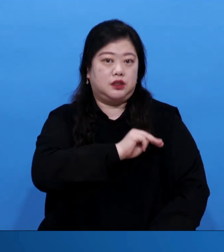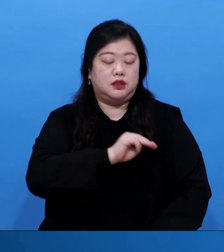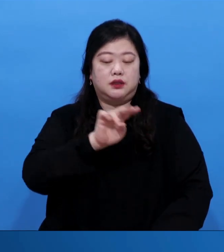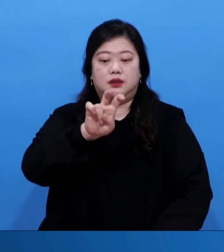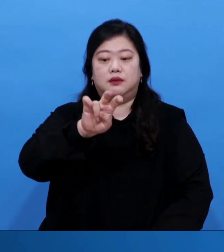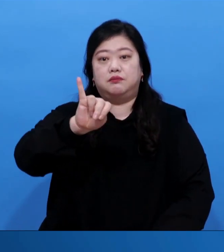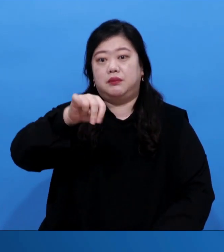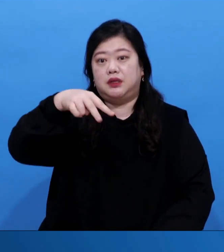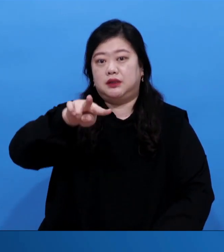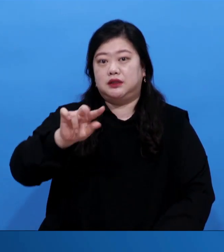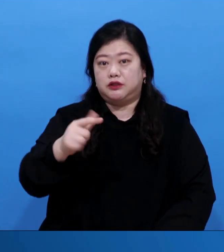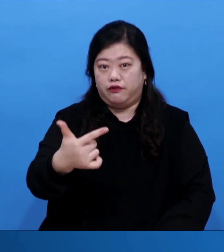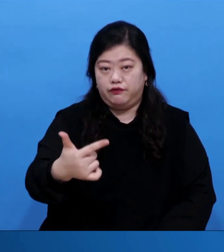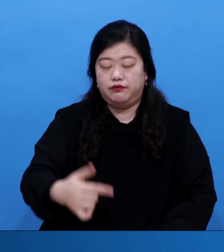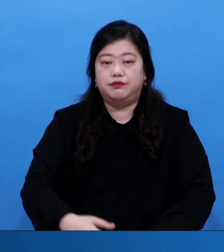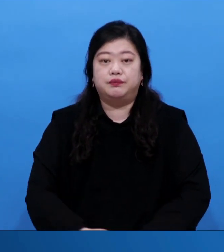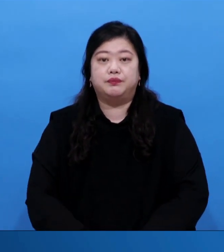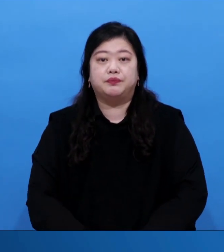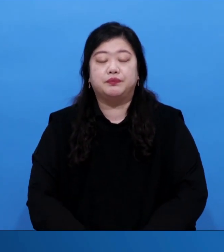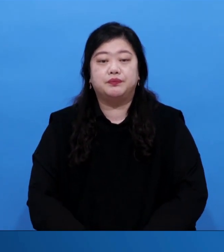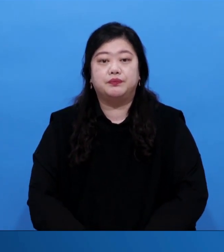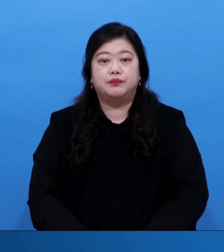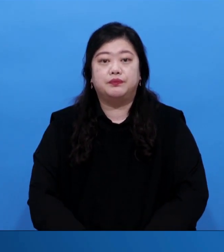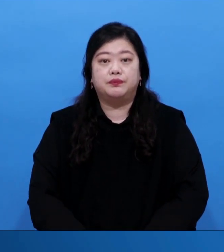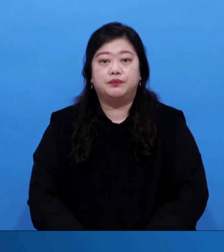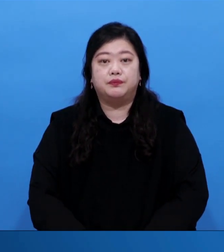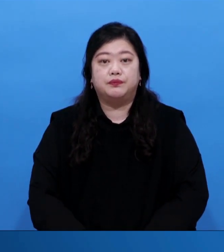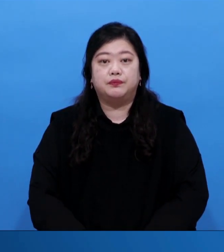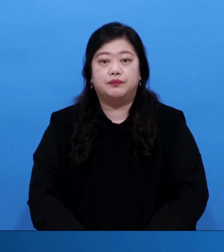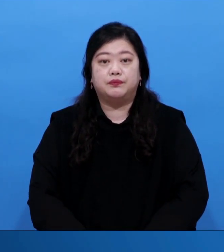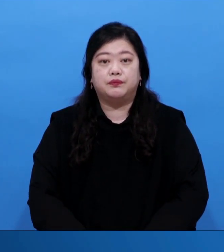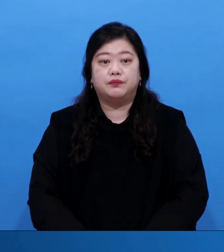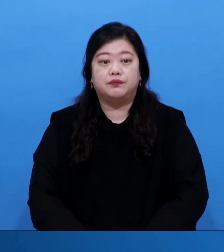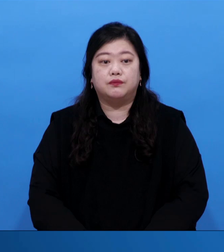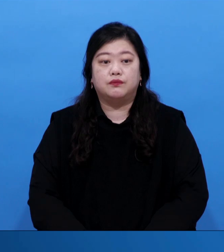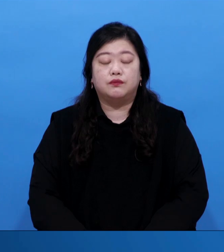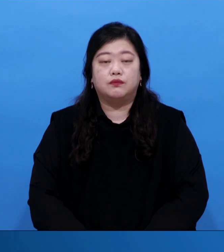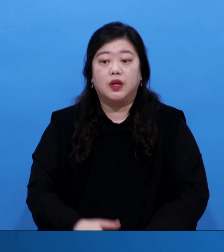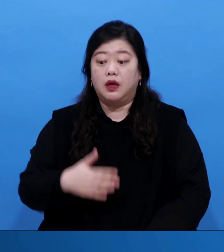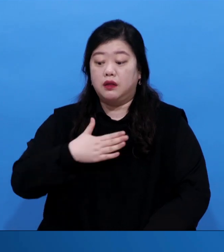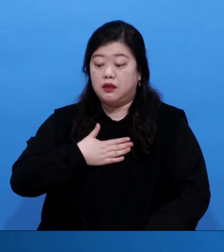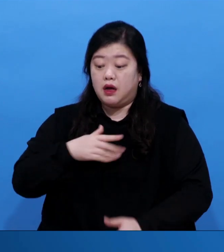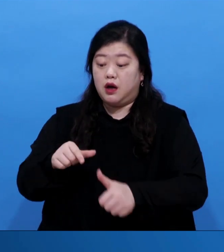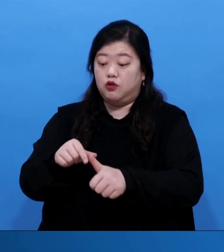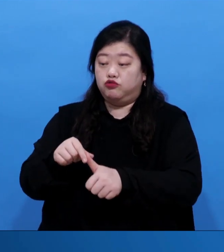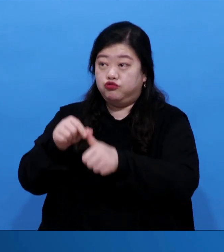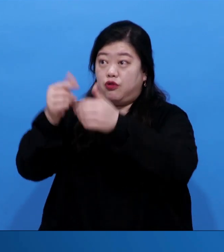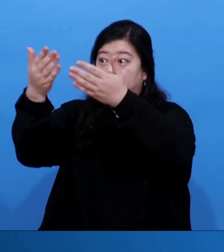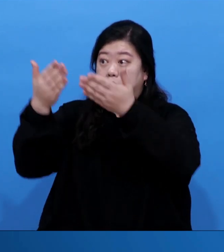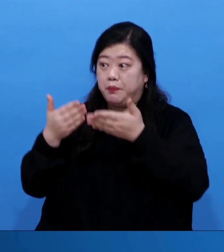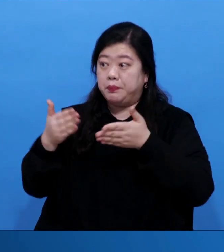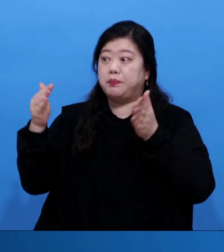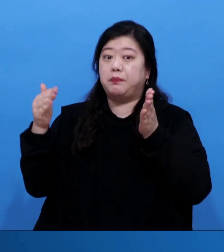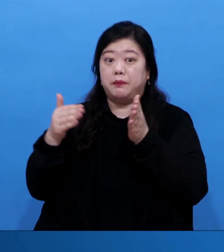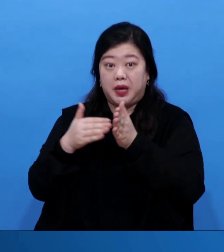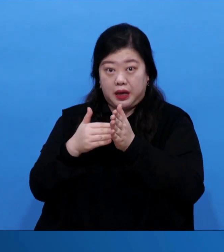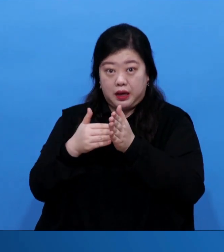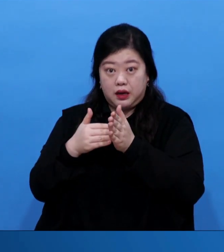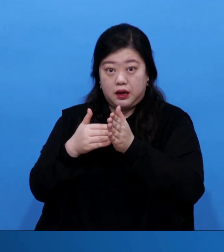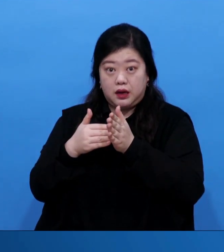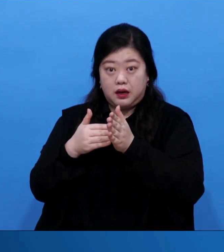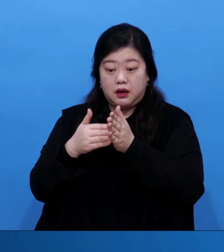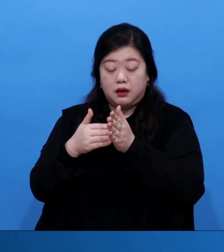자는 다릅니다. But those who receive salvation are different. 이 정도가 아니죠. It goes beyond that. 구원받은 자는